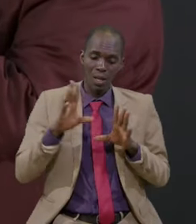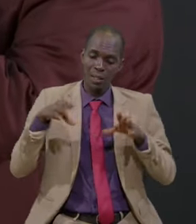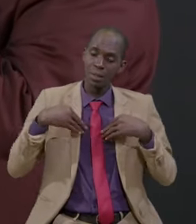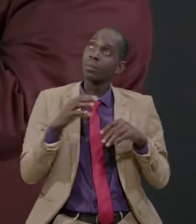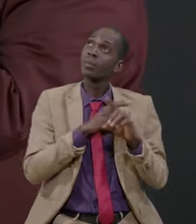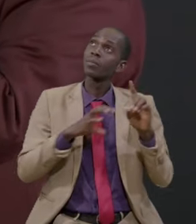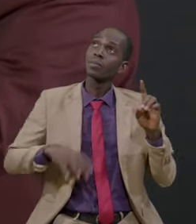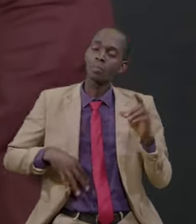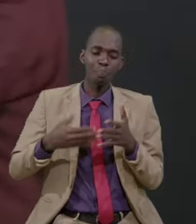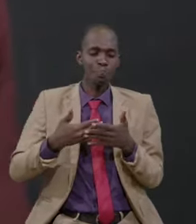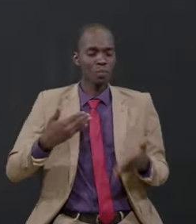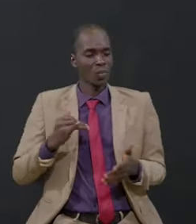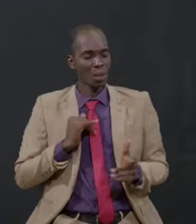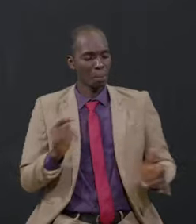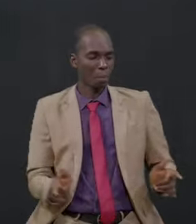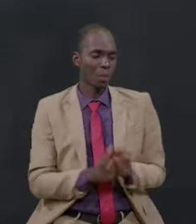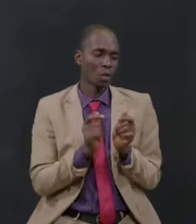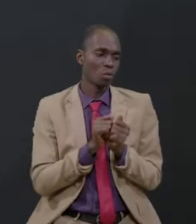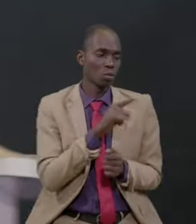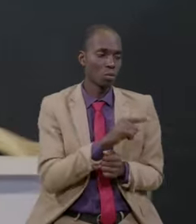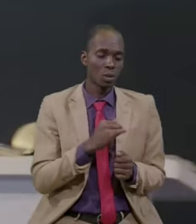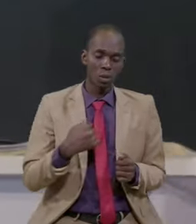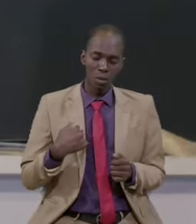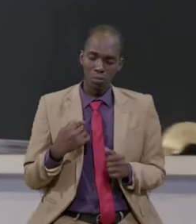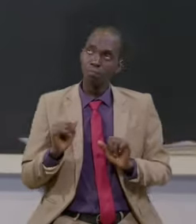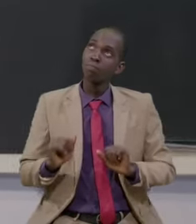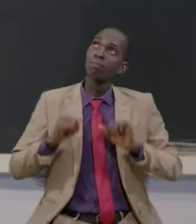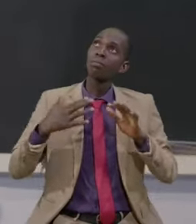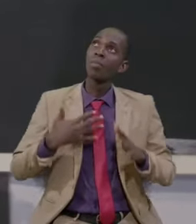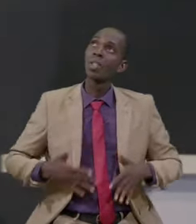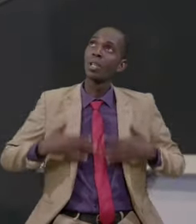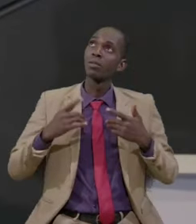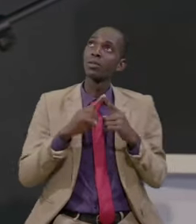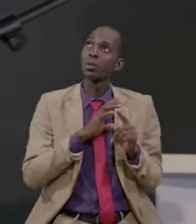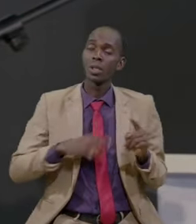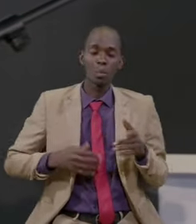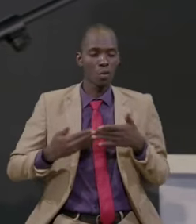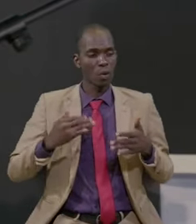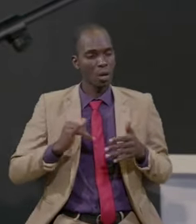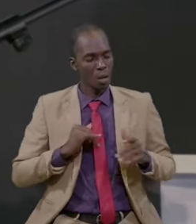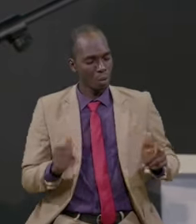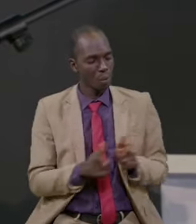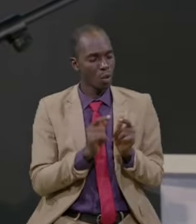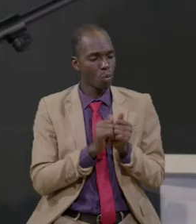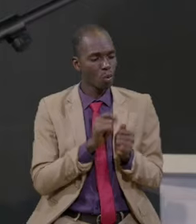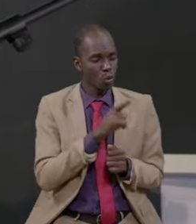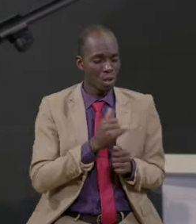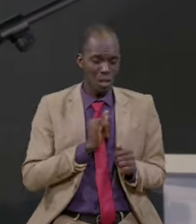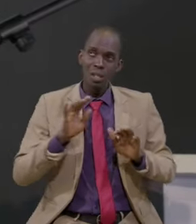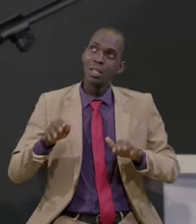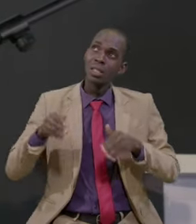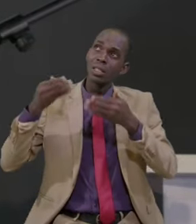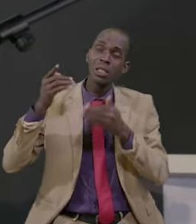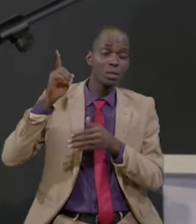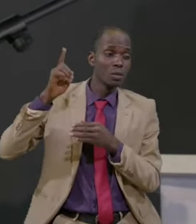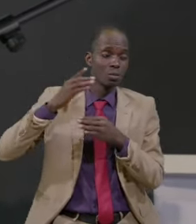Et nous avons engagé nos vies à Christ avant que tu ne viennes. Et nous lui avons donné